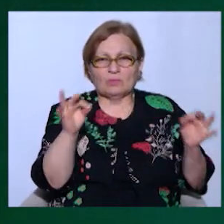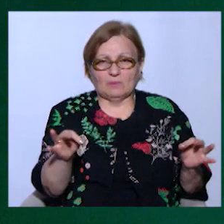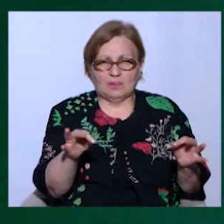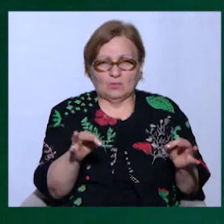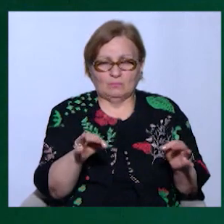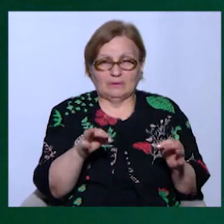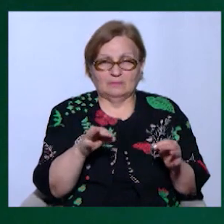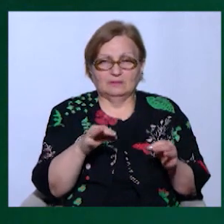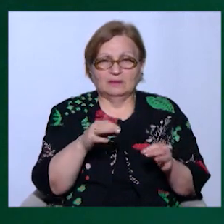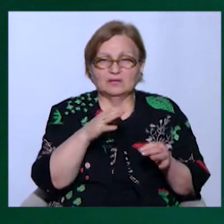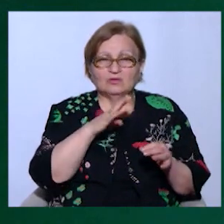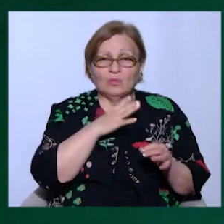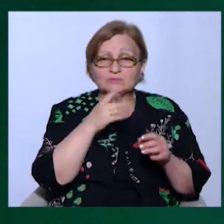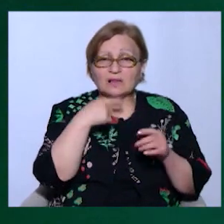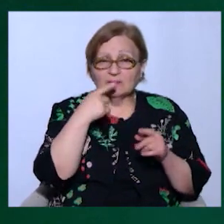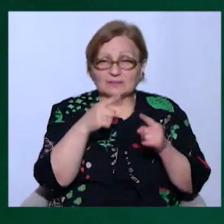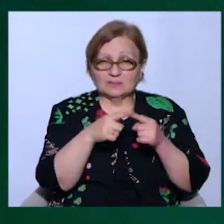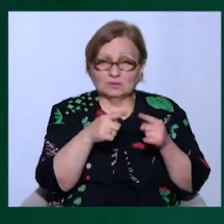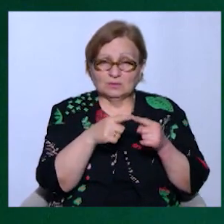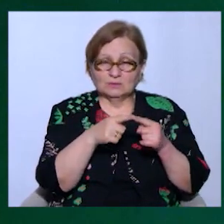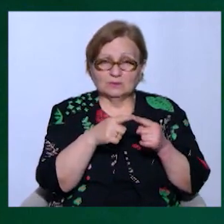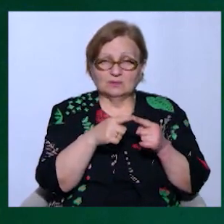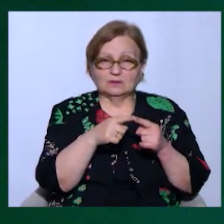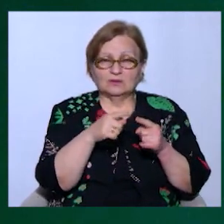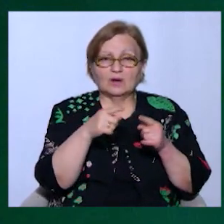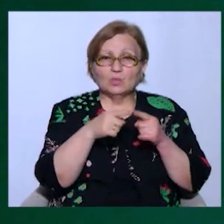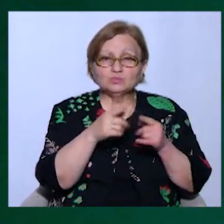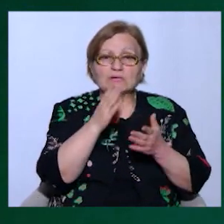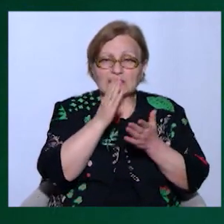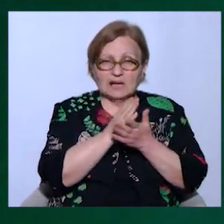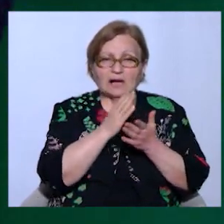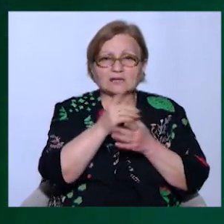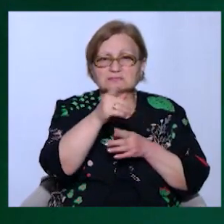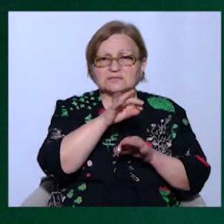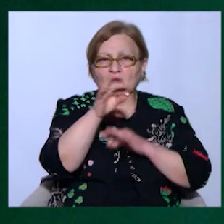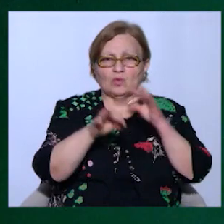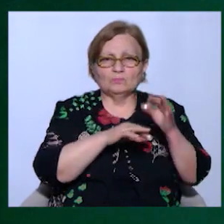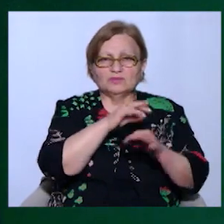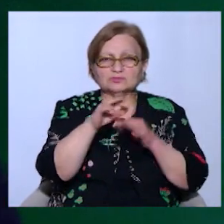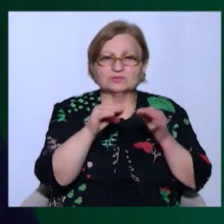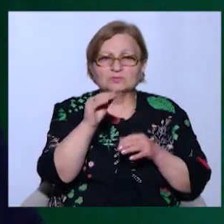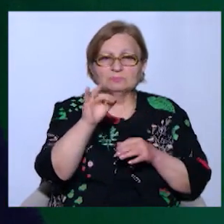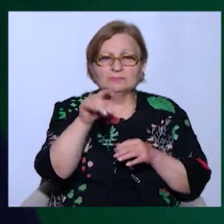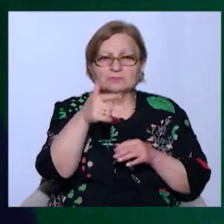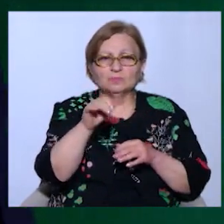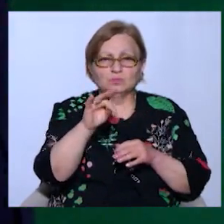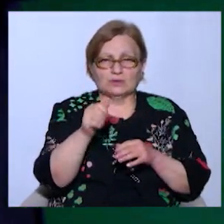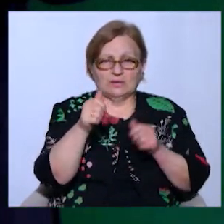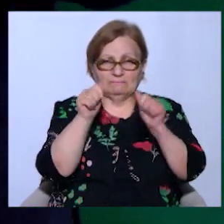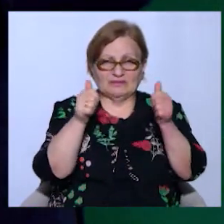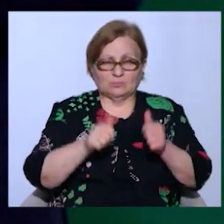ჩვენ ახლა კუთხეზე ჰქონდა ლაპარაკი, კუთხე არის გეომეტრიული ფიგურა. რა გეომეტრიული ფიგურაა?